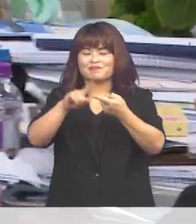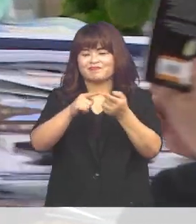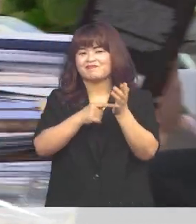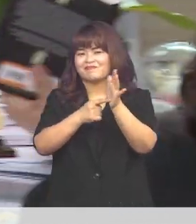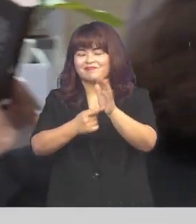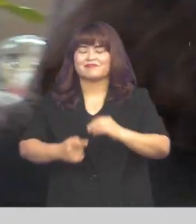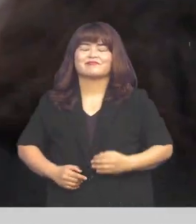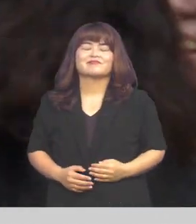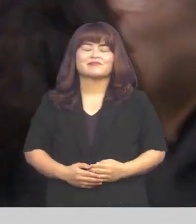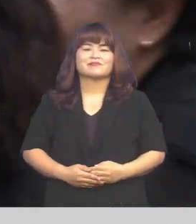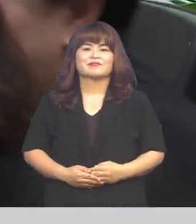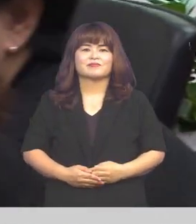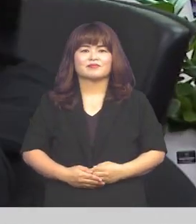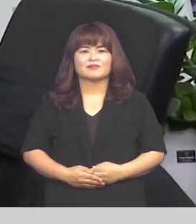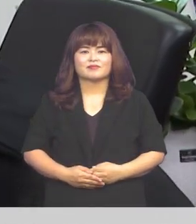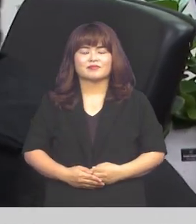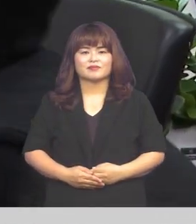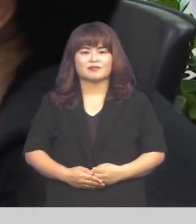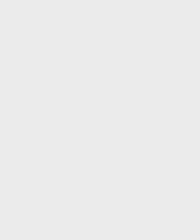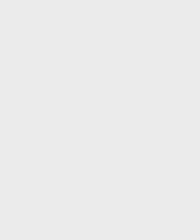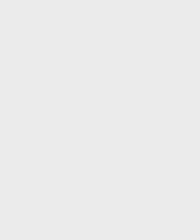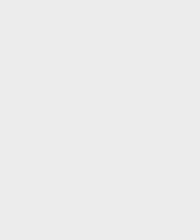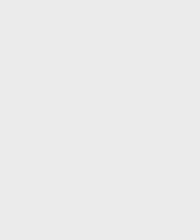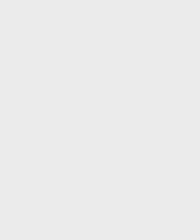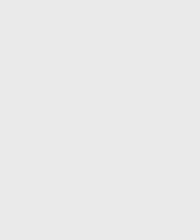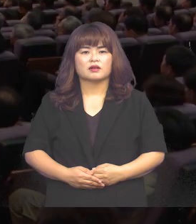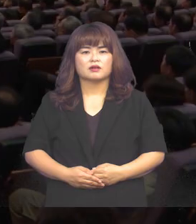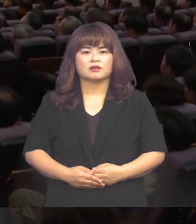기울이고 있다고 말했습니다.